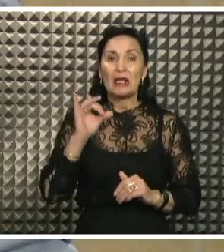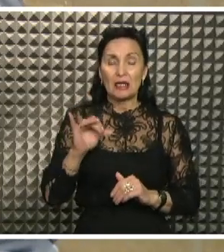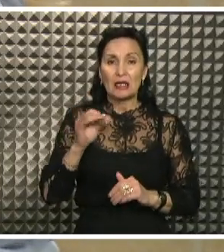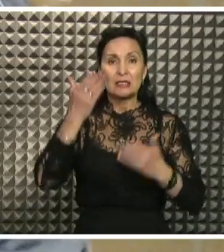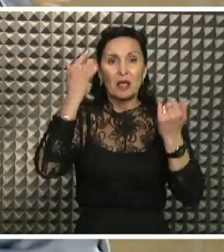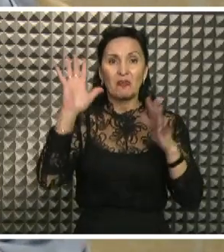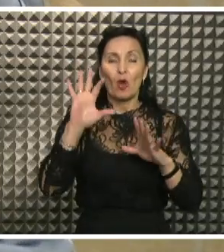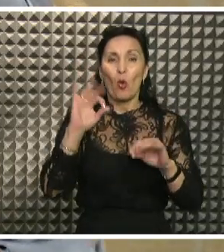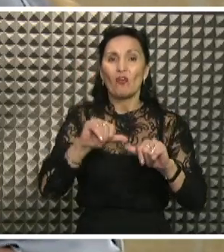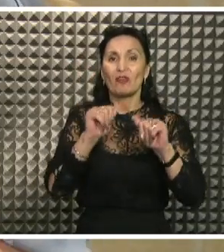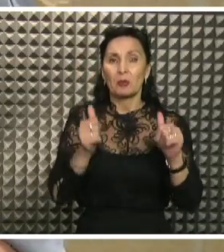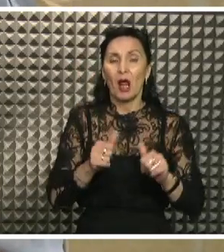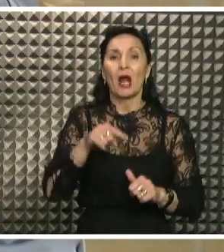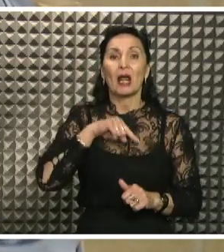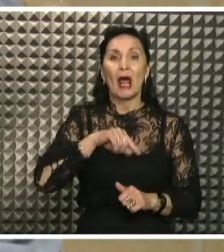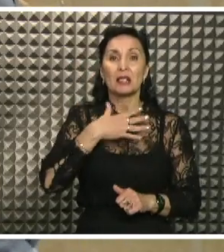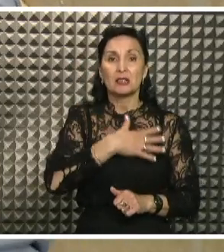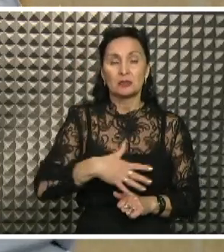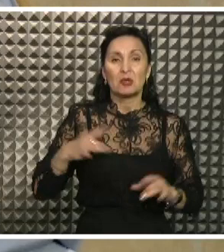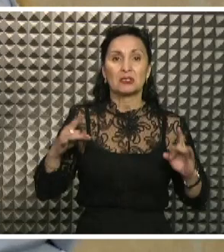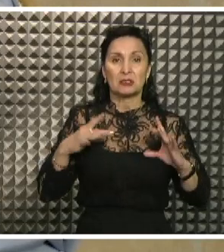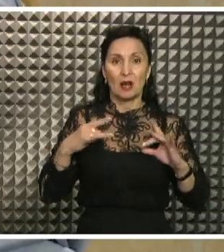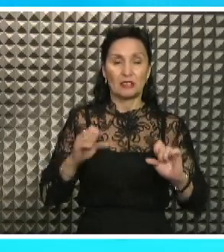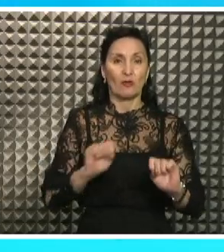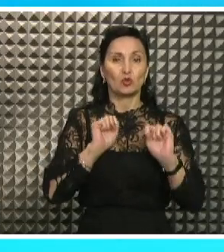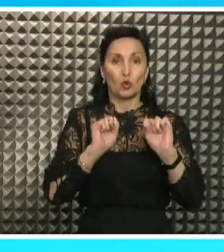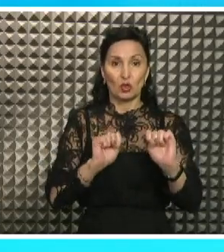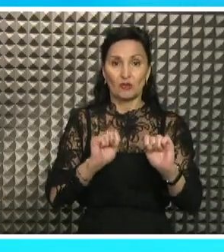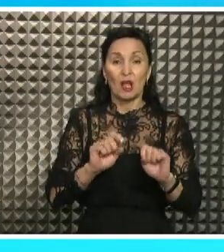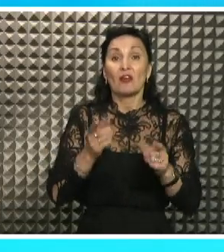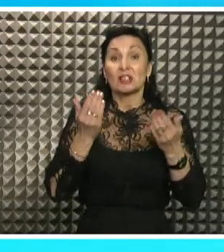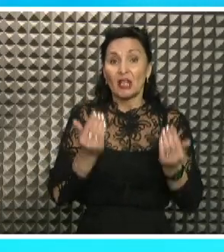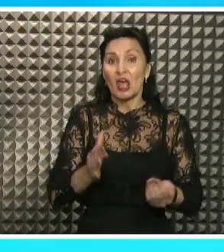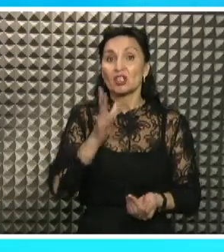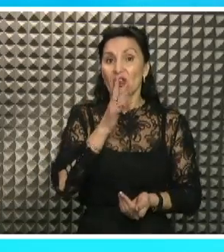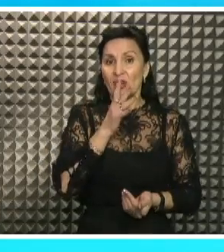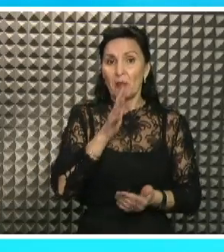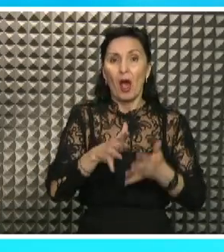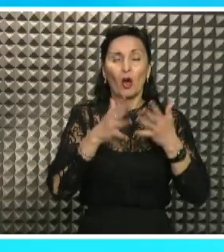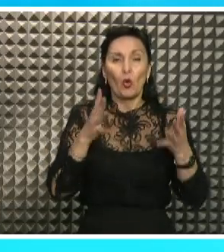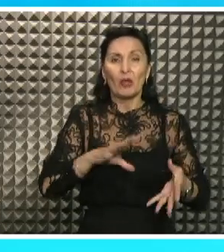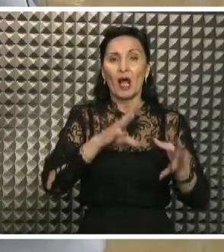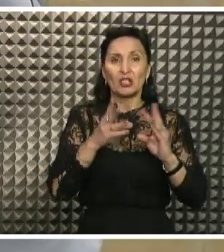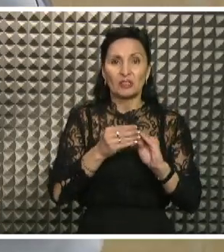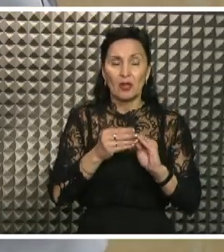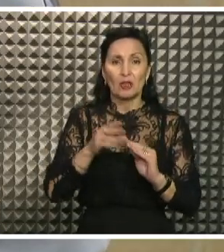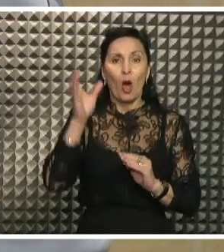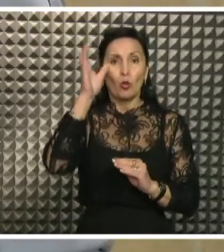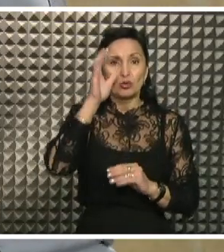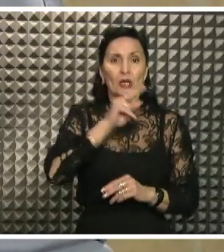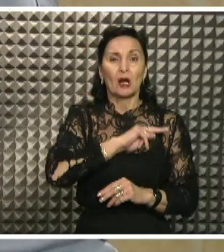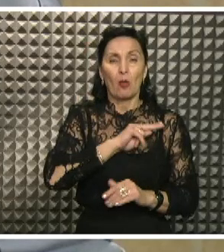забывать про формирование у организма стрессоустойчивости. В настоящее время огромное количество научных